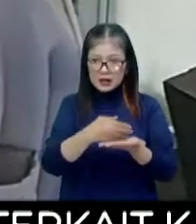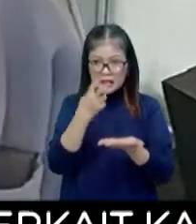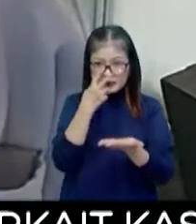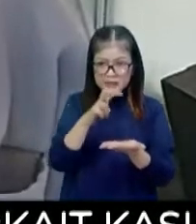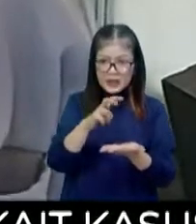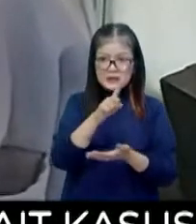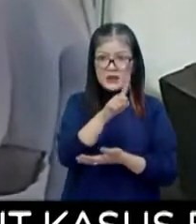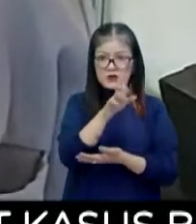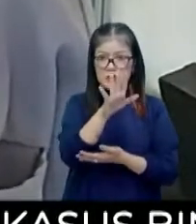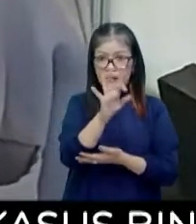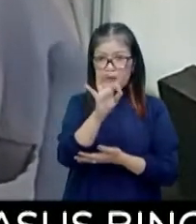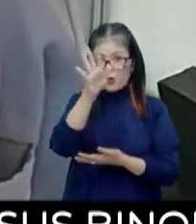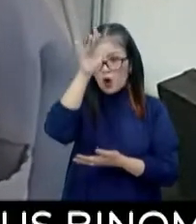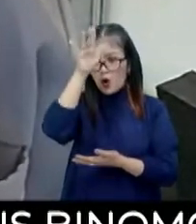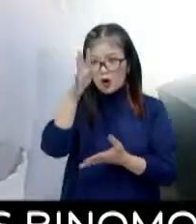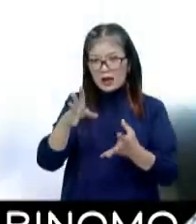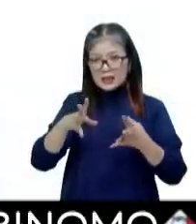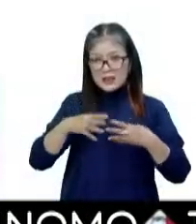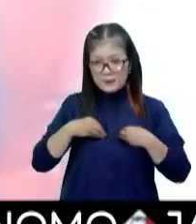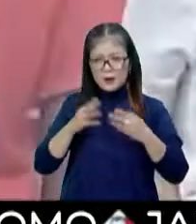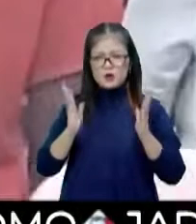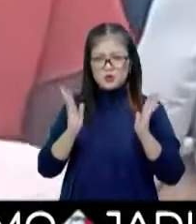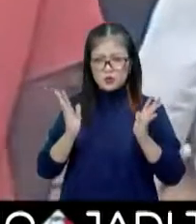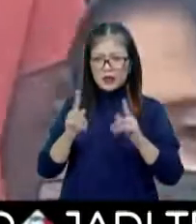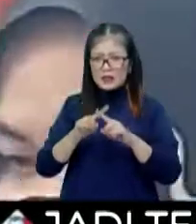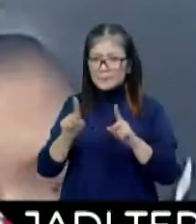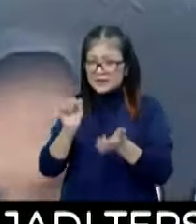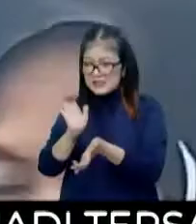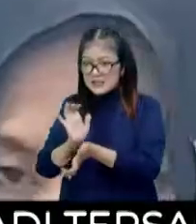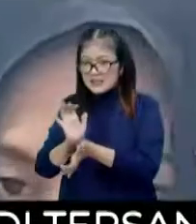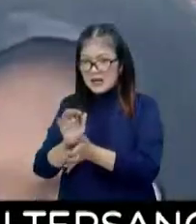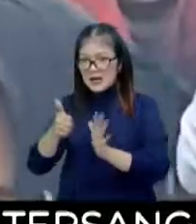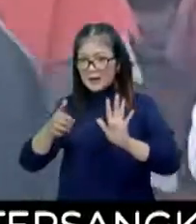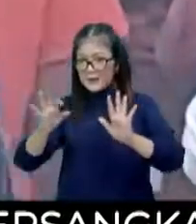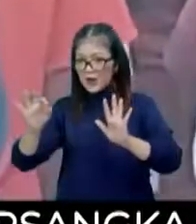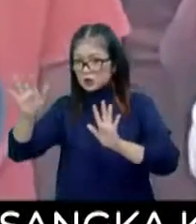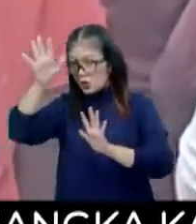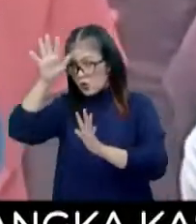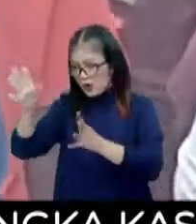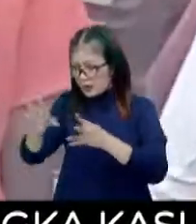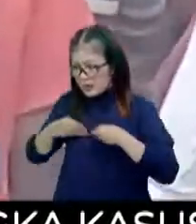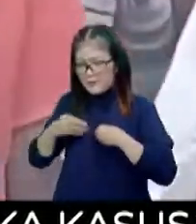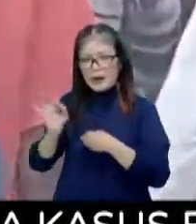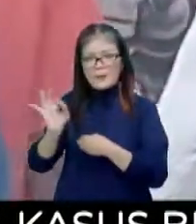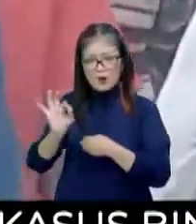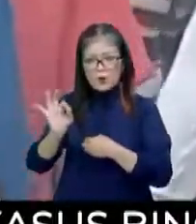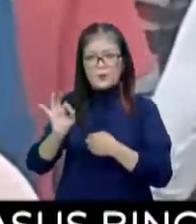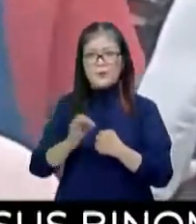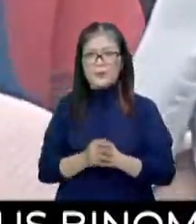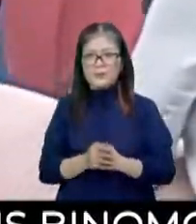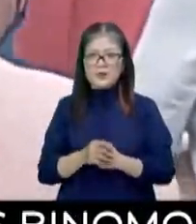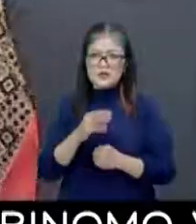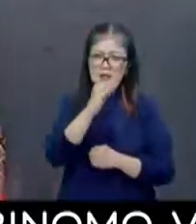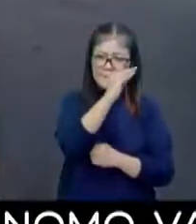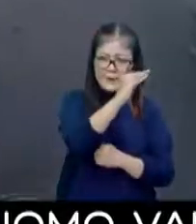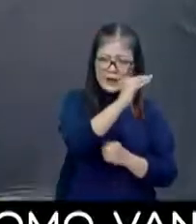tambahnya, sekitar 600-an. Banyaknya warga yang rela antre sejak pagi demi pencairan BLT minyak goreng